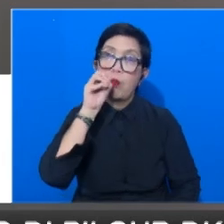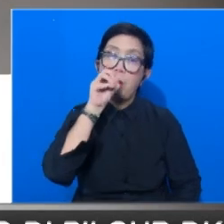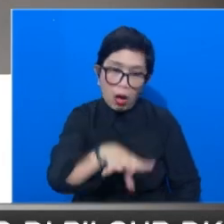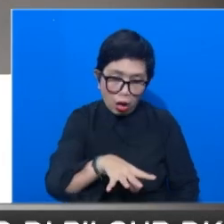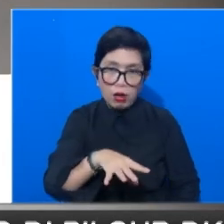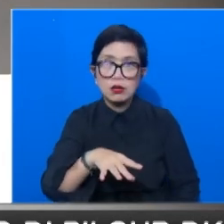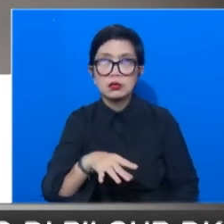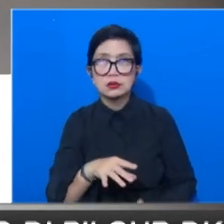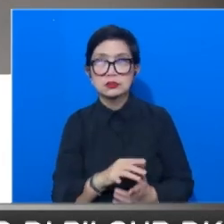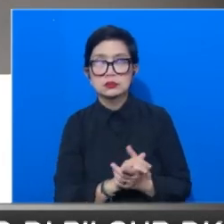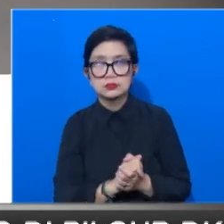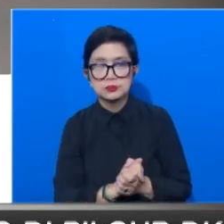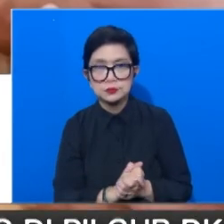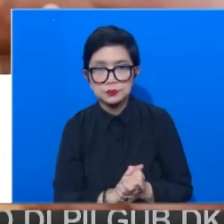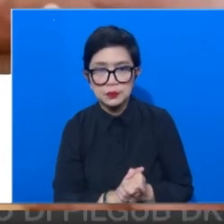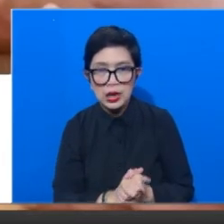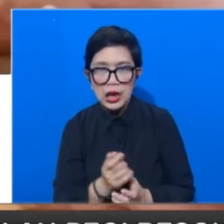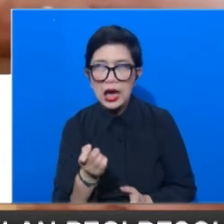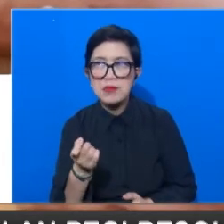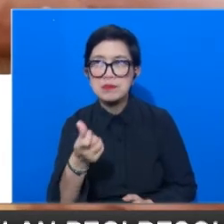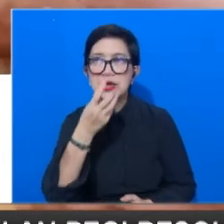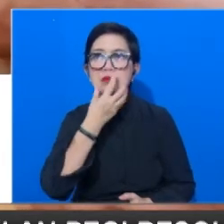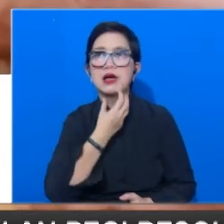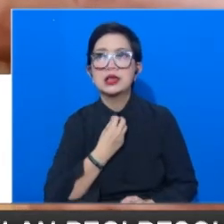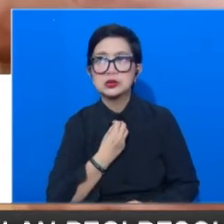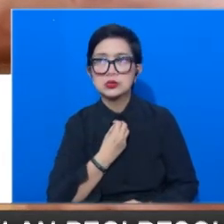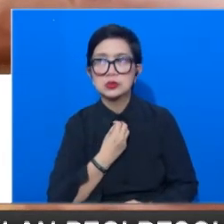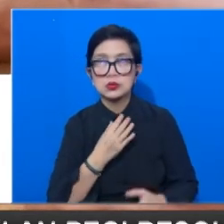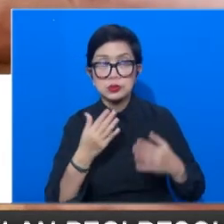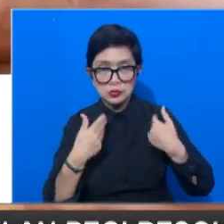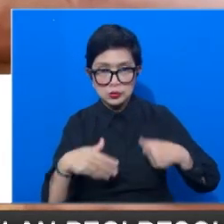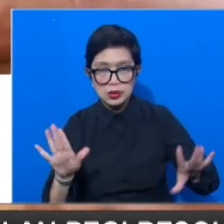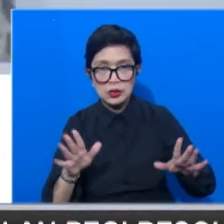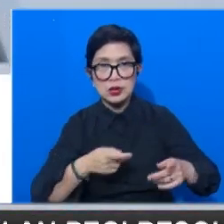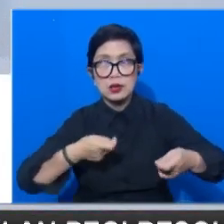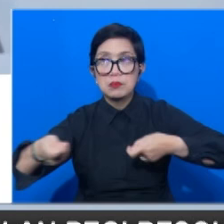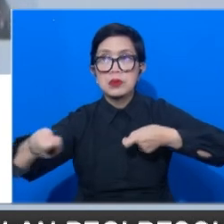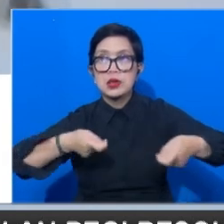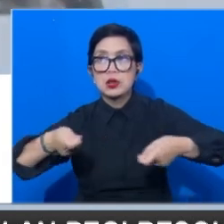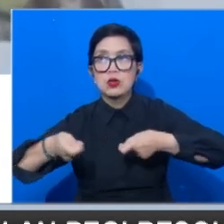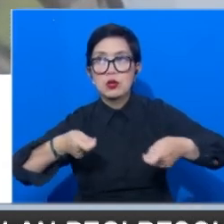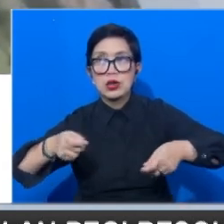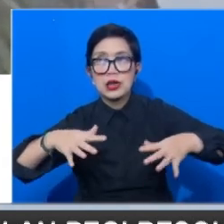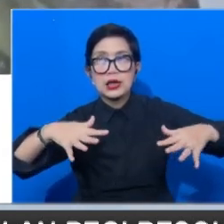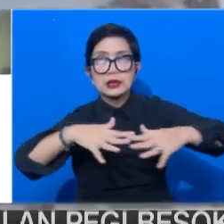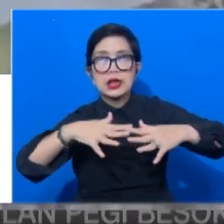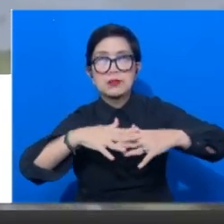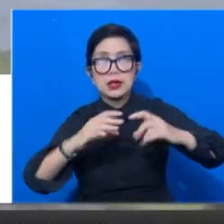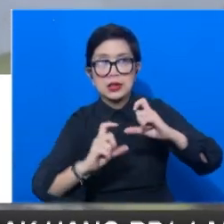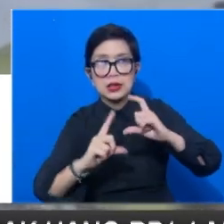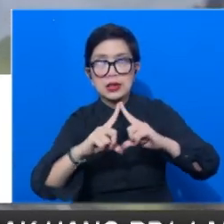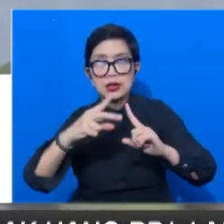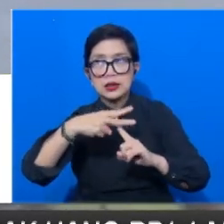kembali sampah plastik yang nyaris tertelan. Usai kejadian, pengelola wisata Taman Safari Indonesia menelusuri